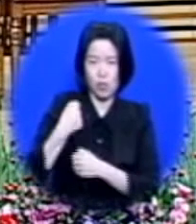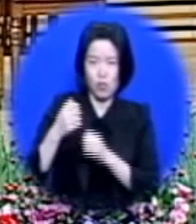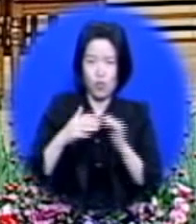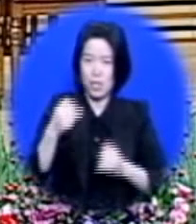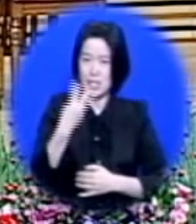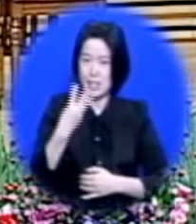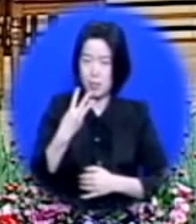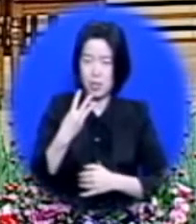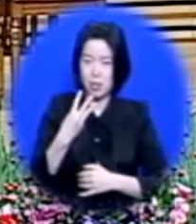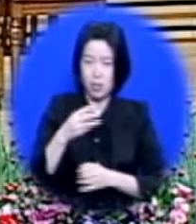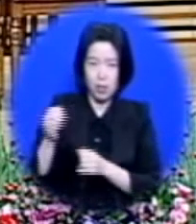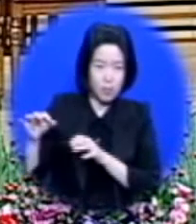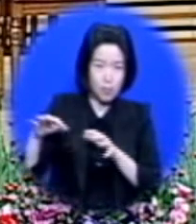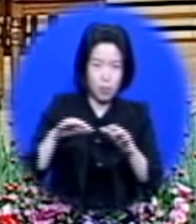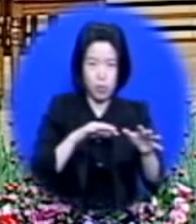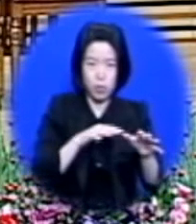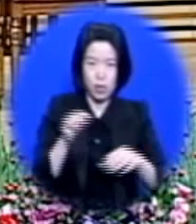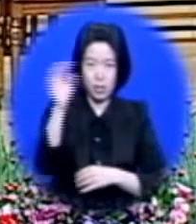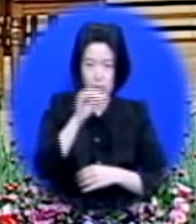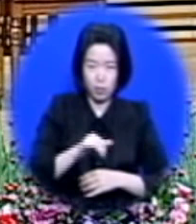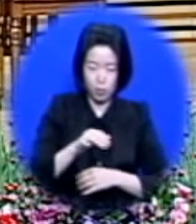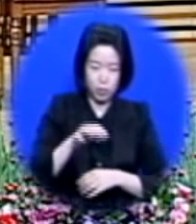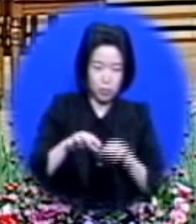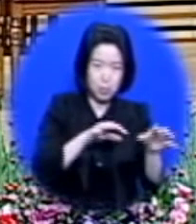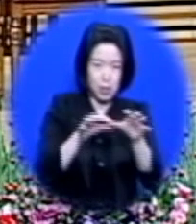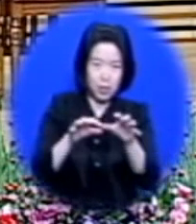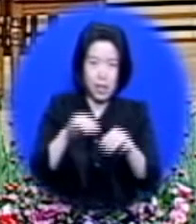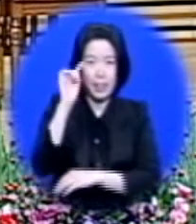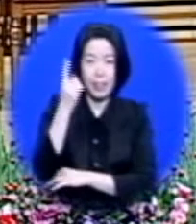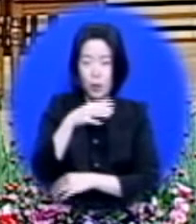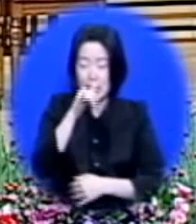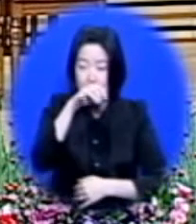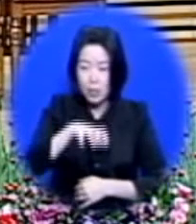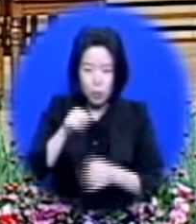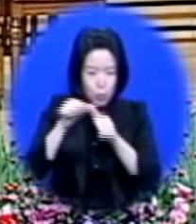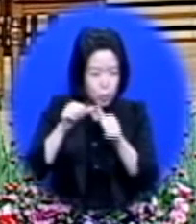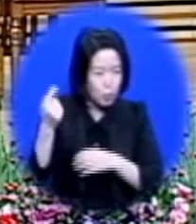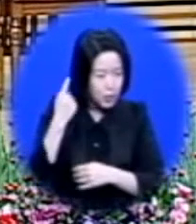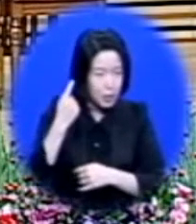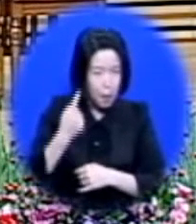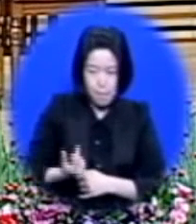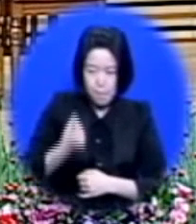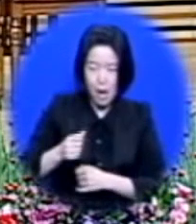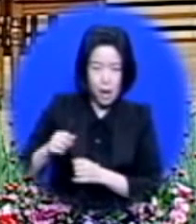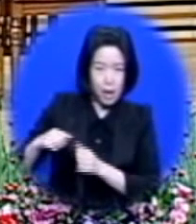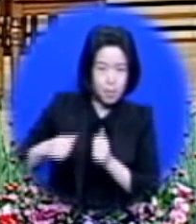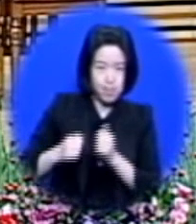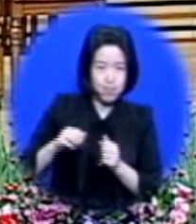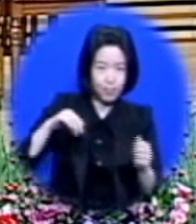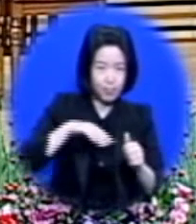전국을 이잡듯이 뒤지고 다윗이 있다는 소문만 들리면 그냥 특별 가지 달려가서